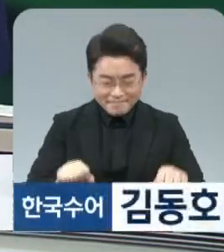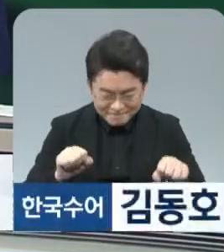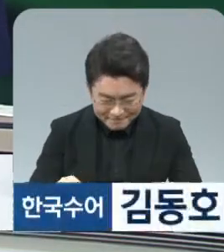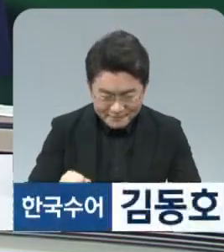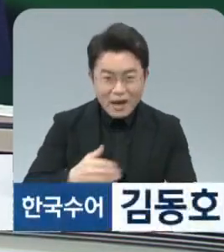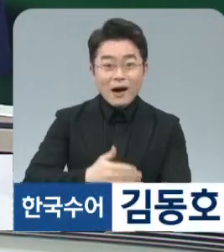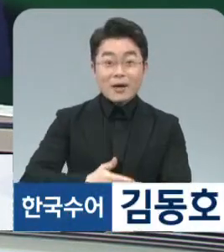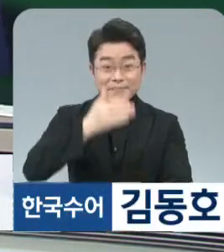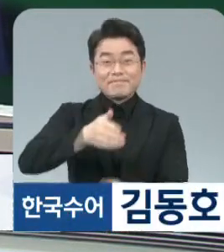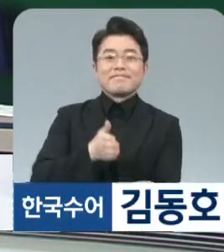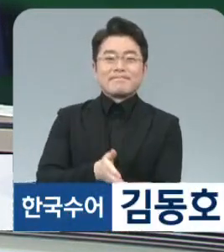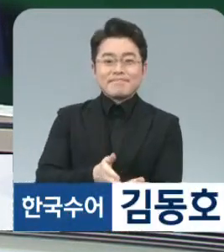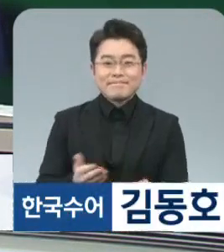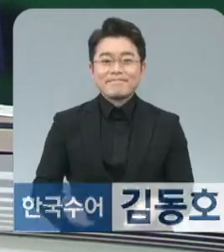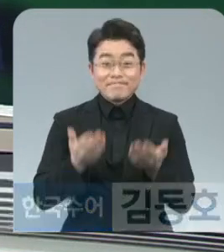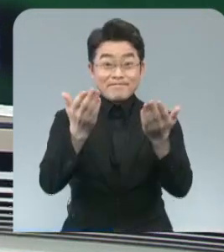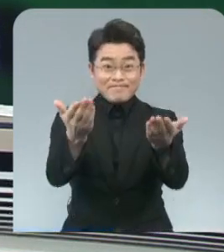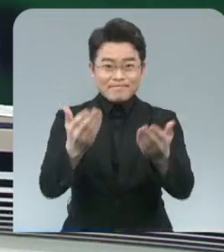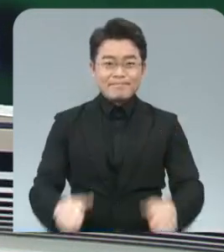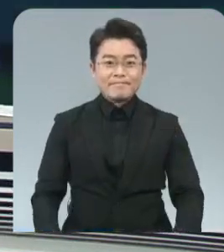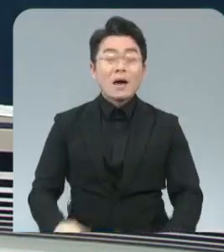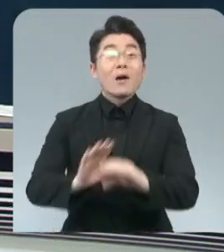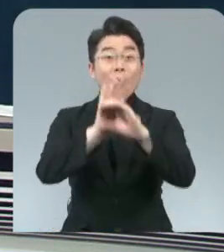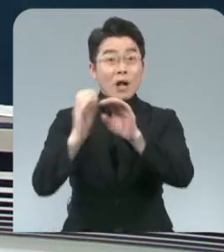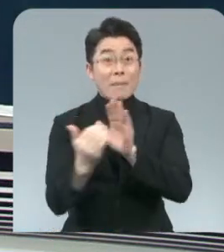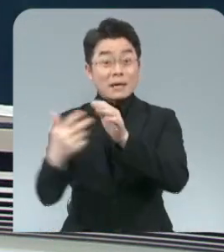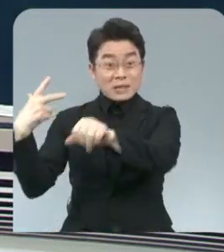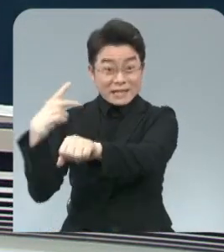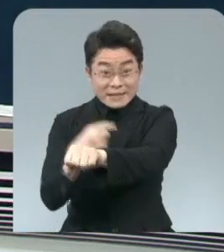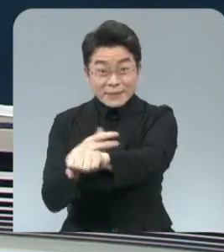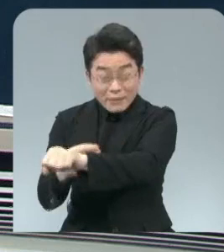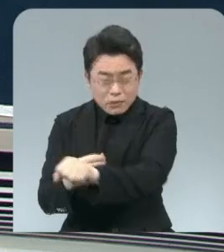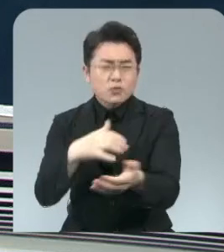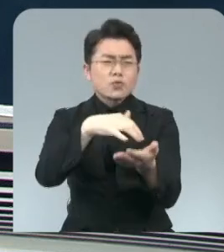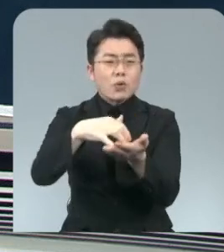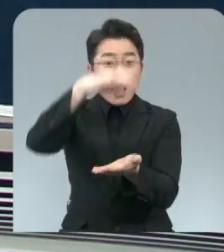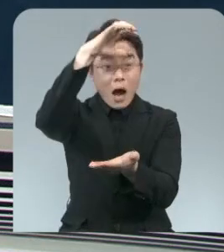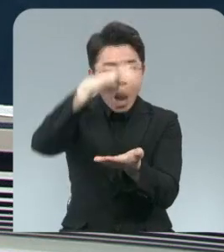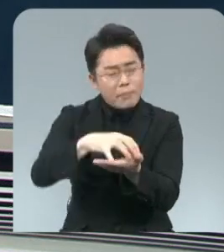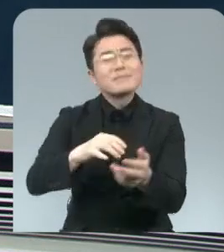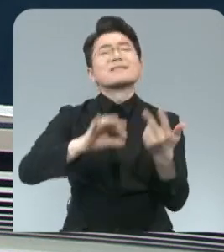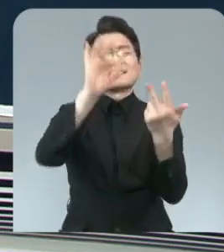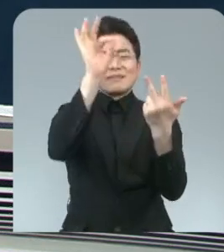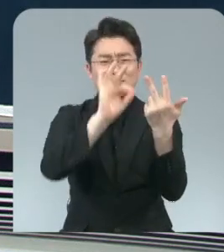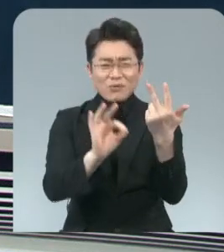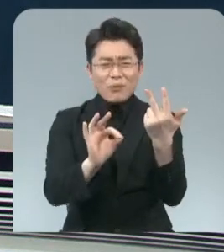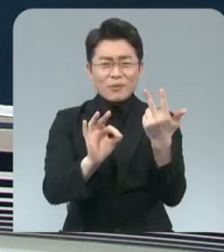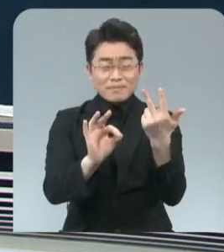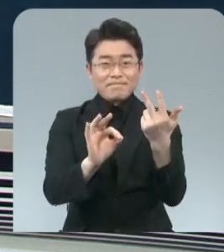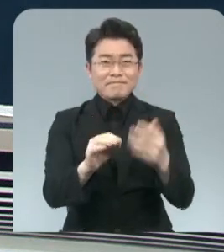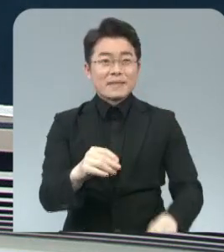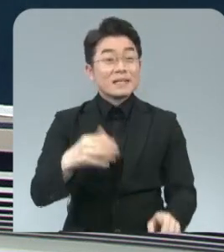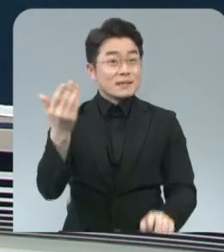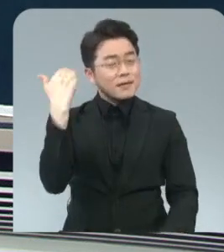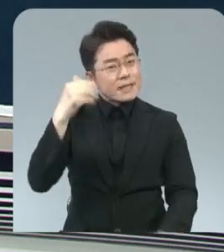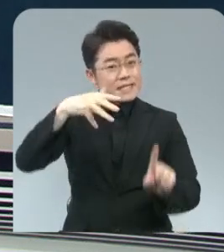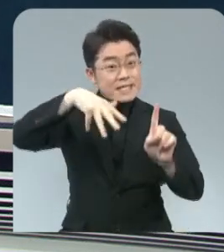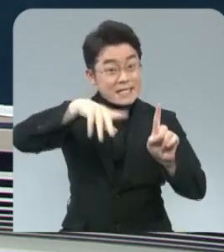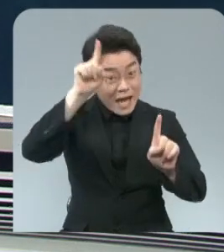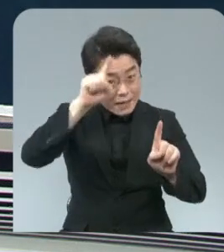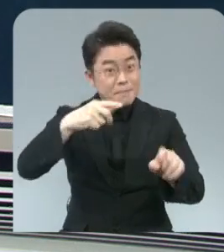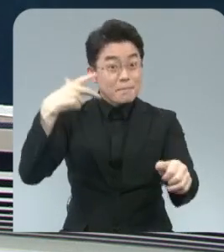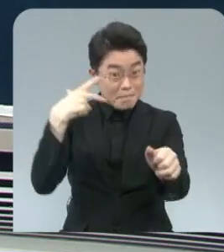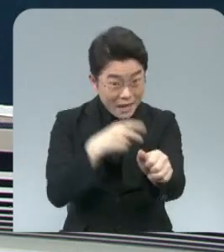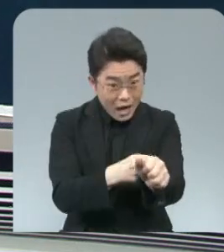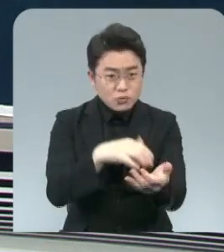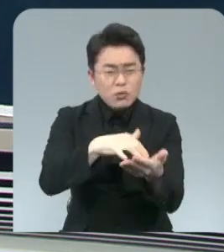여러분 안녕하십니까? 9시 뉴스입니다. 이 코로나19 백신 지금까지 전체 인구의 7% 정도가 1차 접종을 또